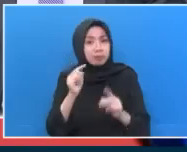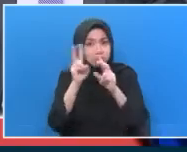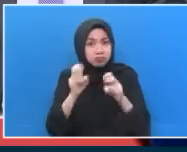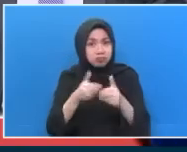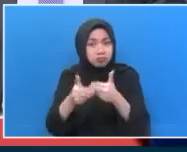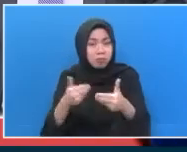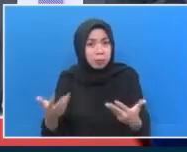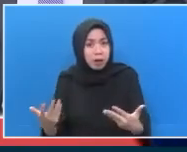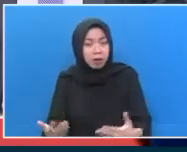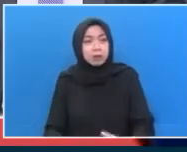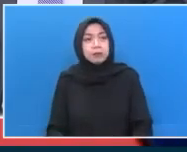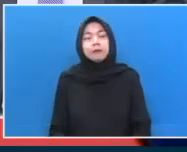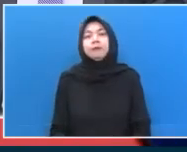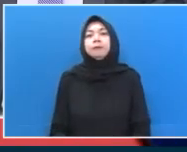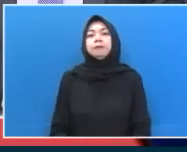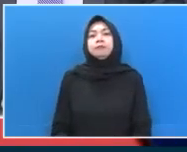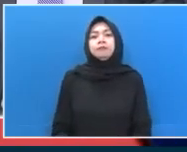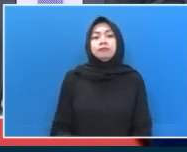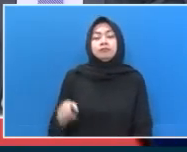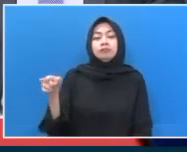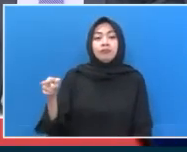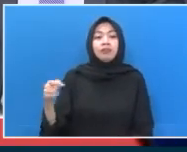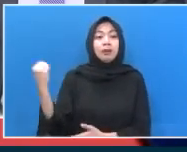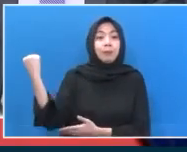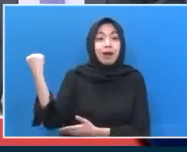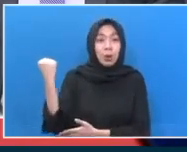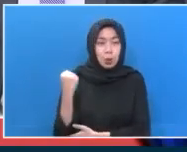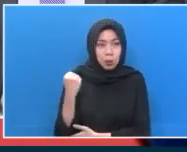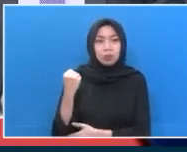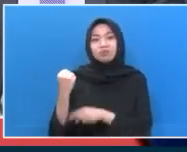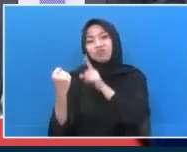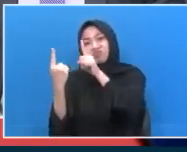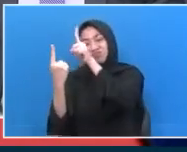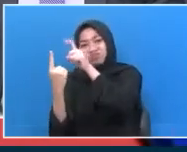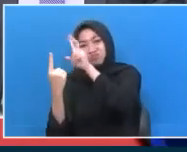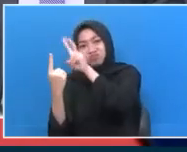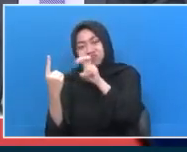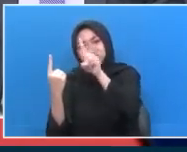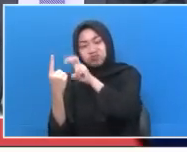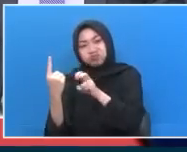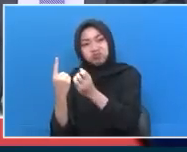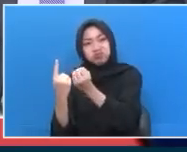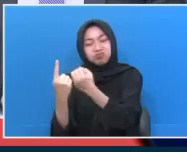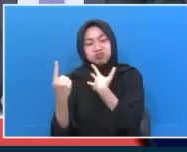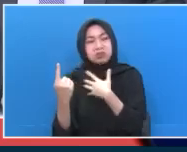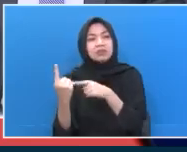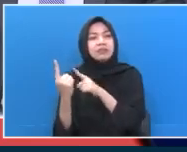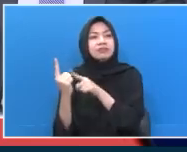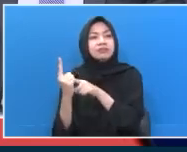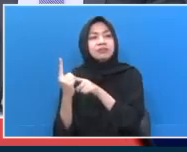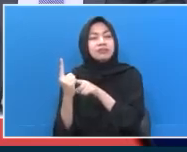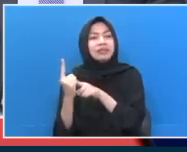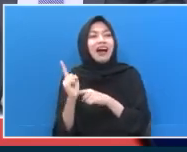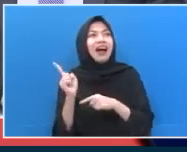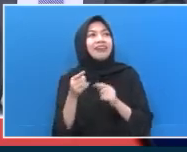dari keterangan yang bisa kami dapatkan dari pelaku yang bersangkutan ada motif